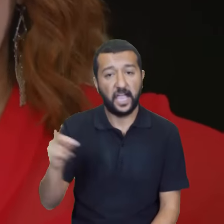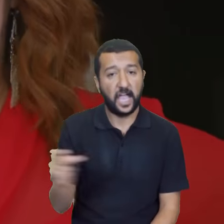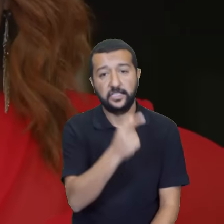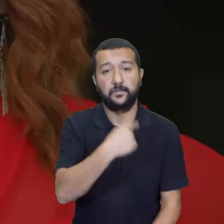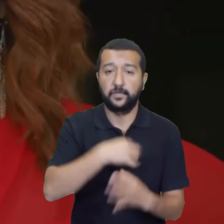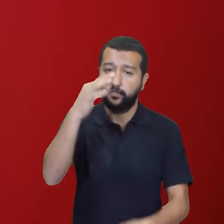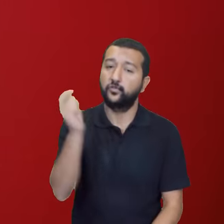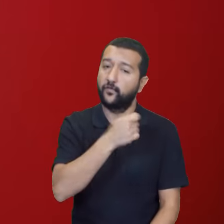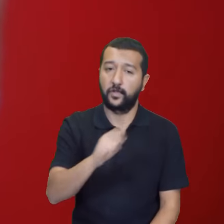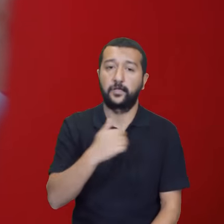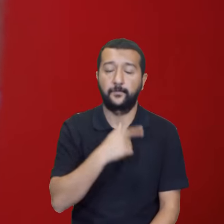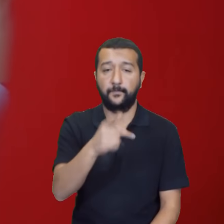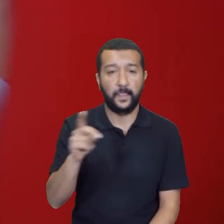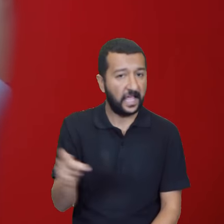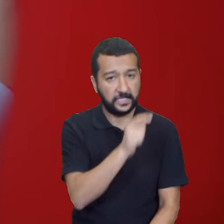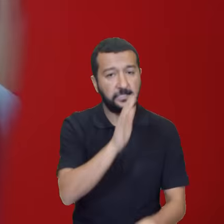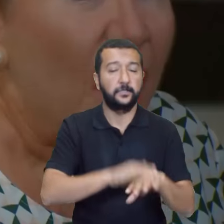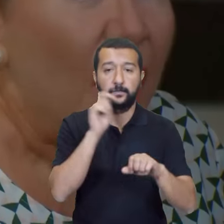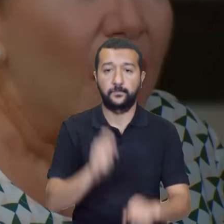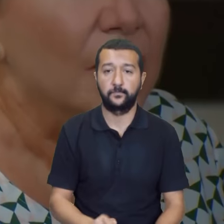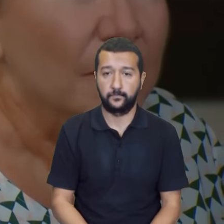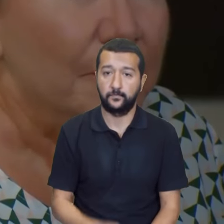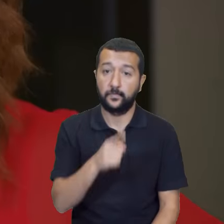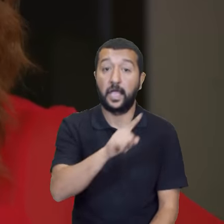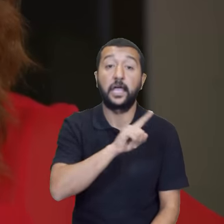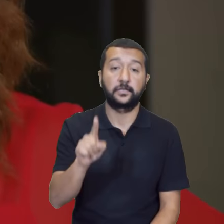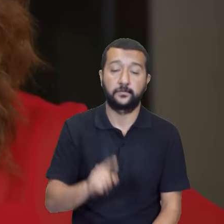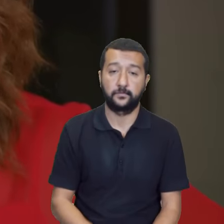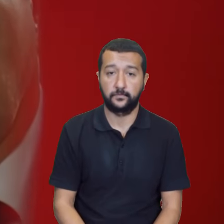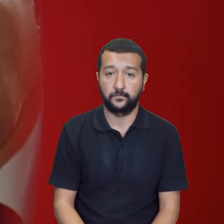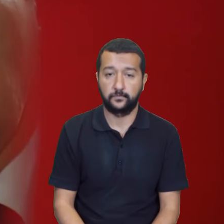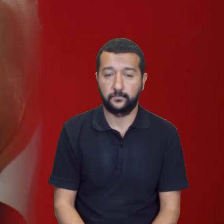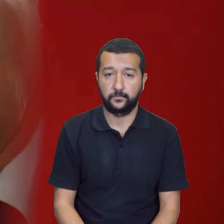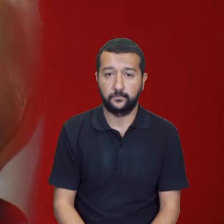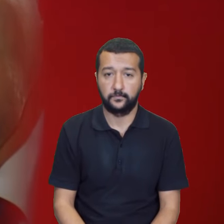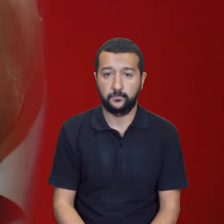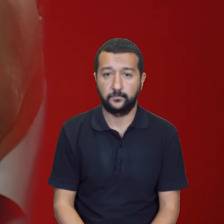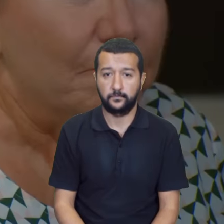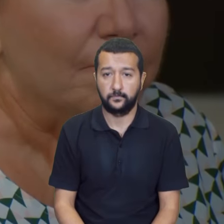Kaçır beni şövalye. Kaçır. Hayır.